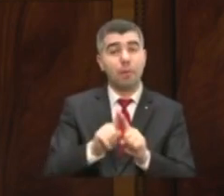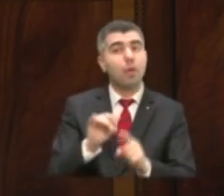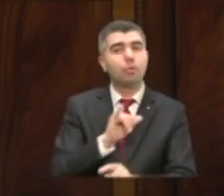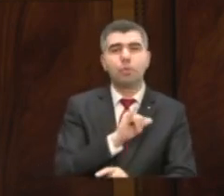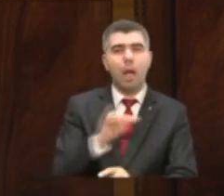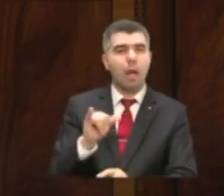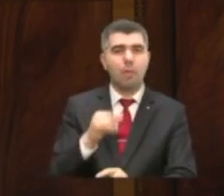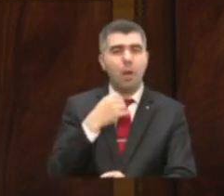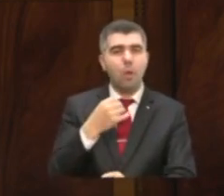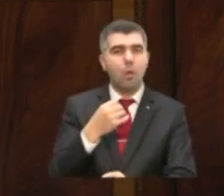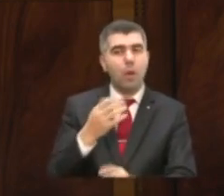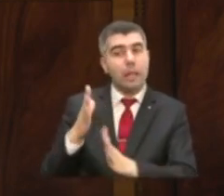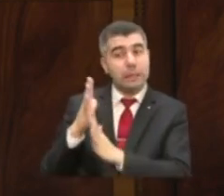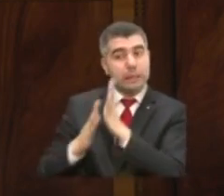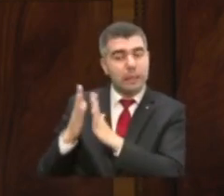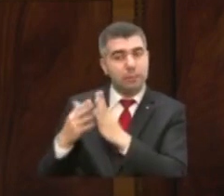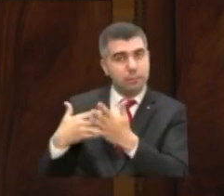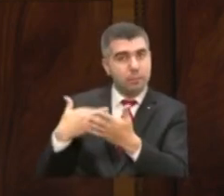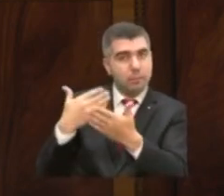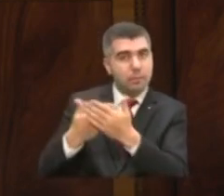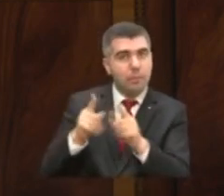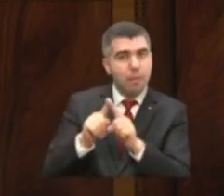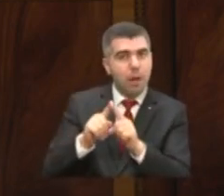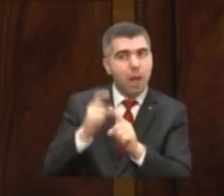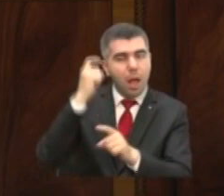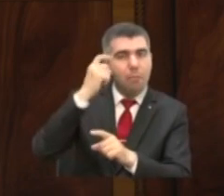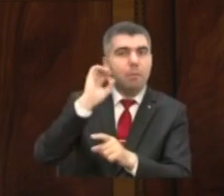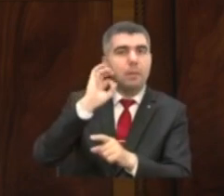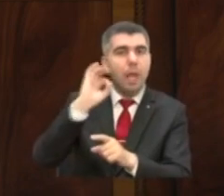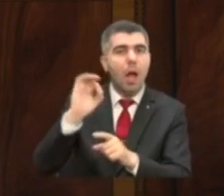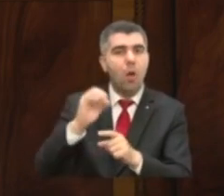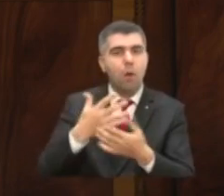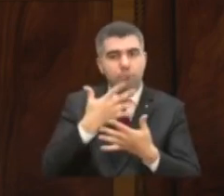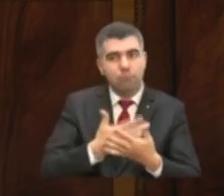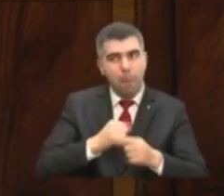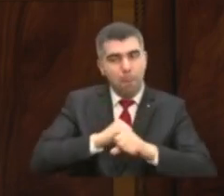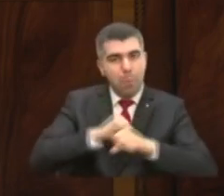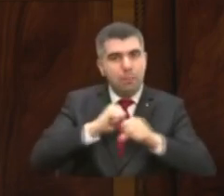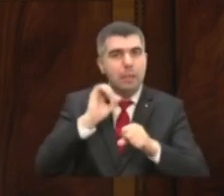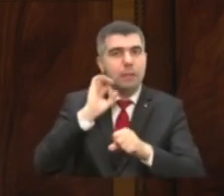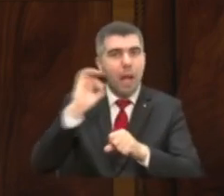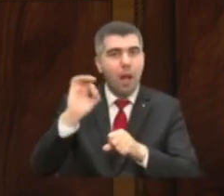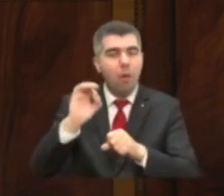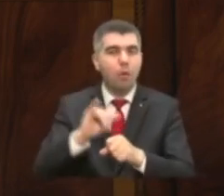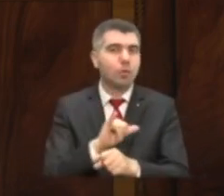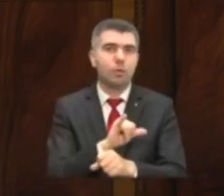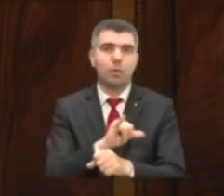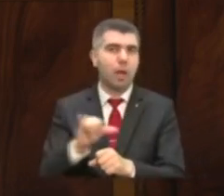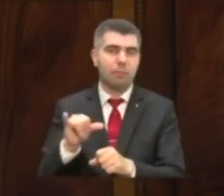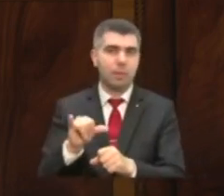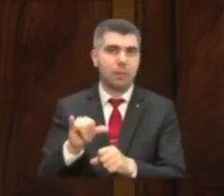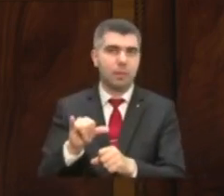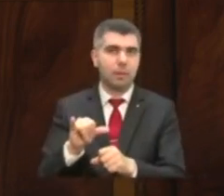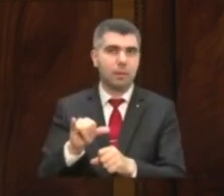فما ثبت يوما سيد رئيس الحكومة أن حملوا فكرا داعشيا، ولما ثبت يوما أن الفكر الذي